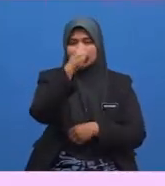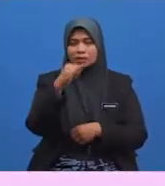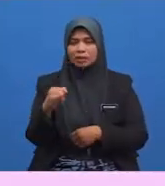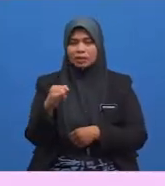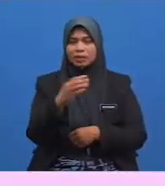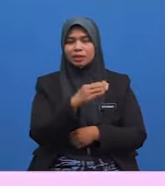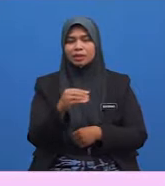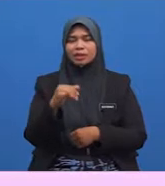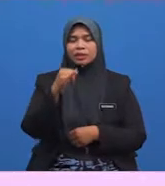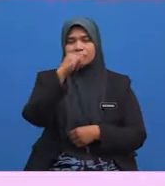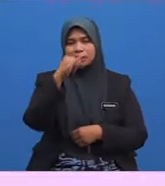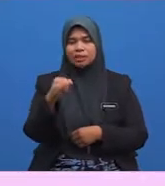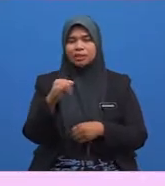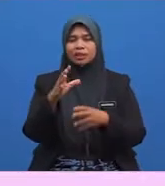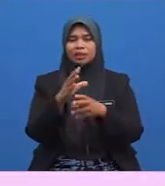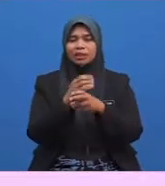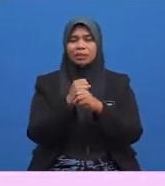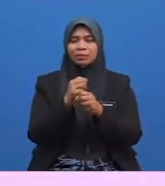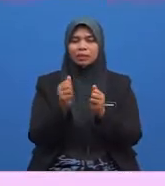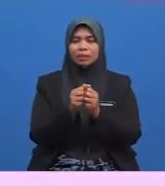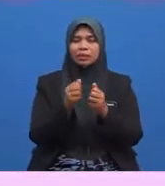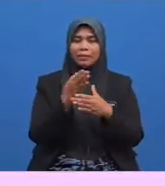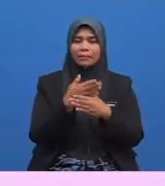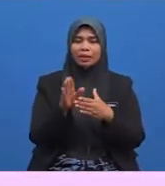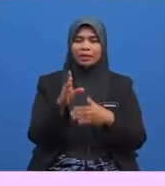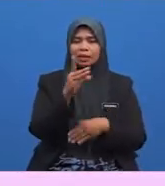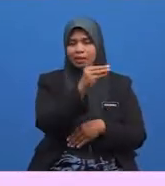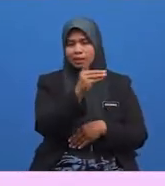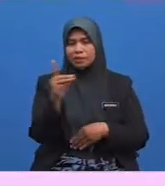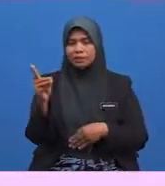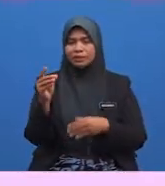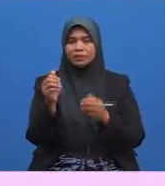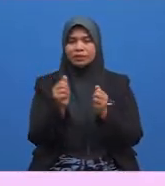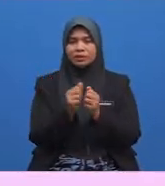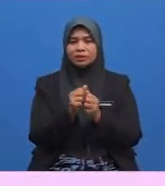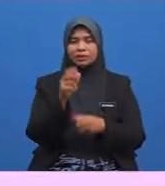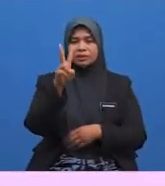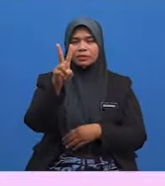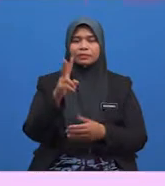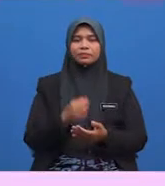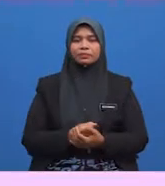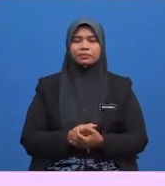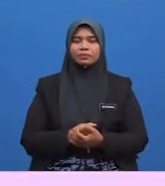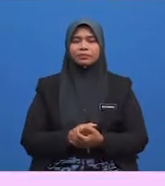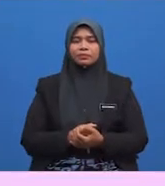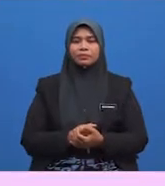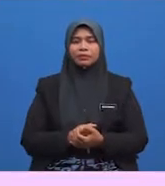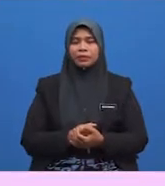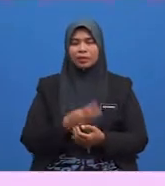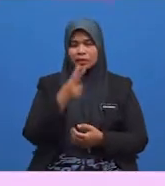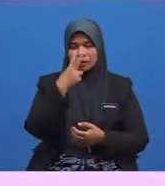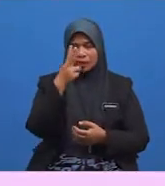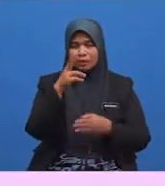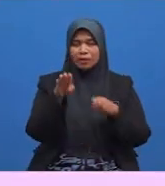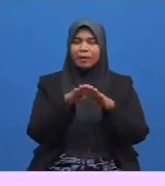dan jejari diperolehi dengan membahagi diameter dengan 2. Perhatikan